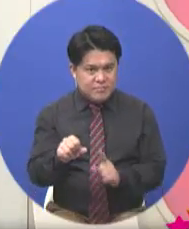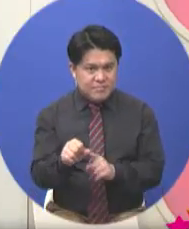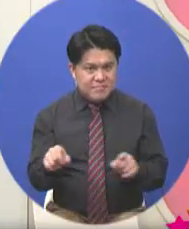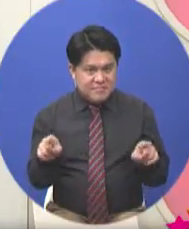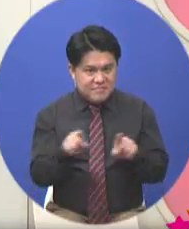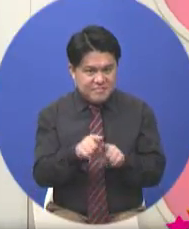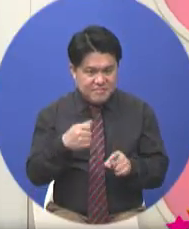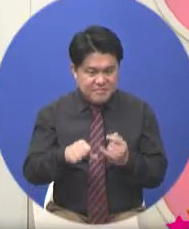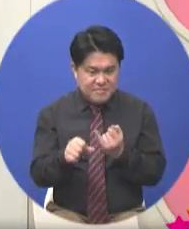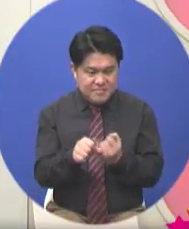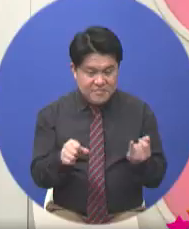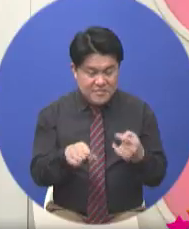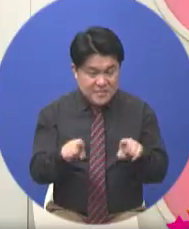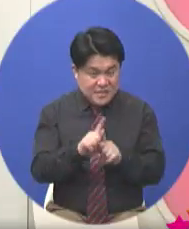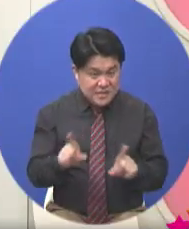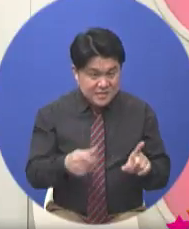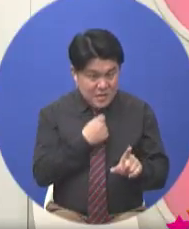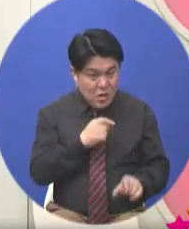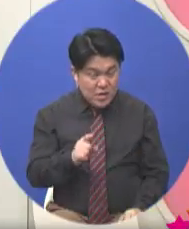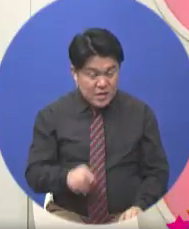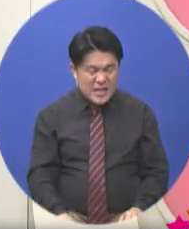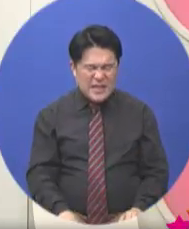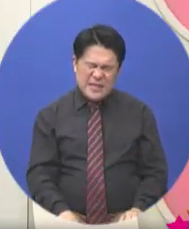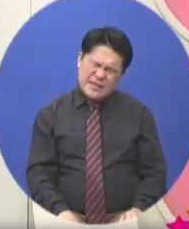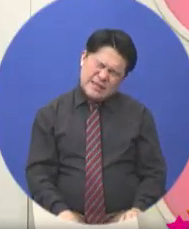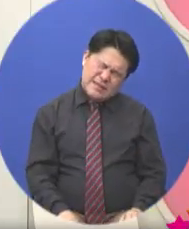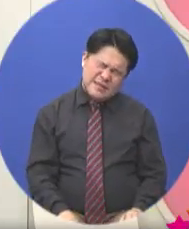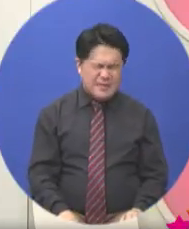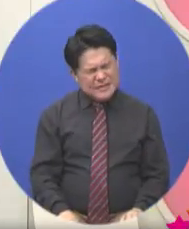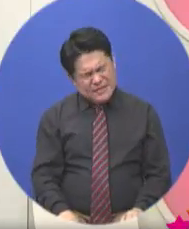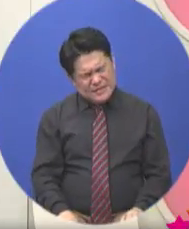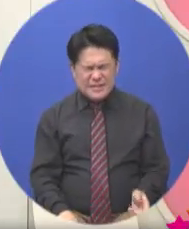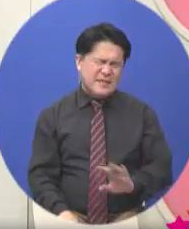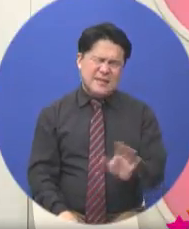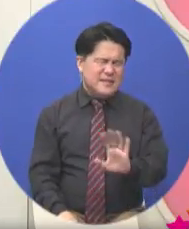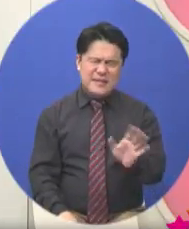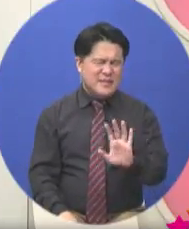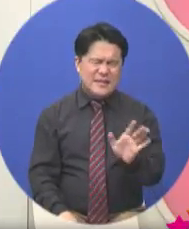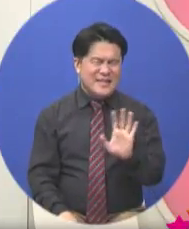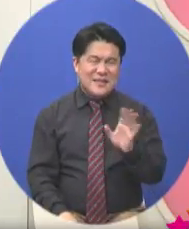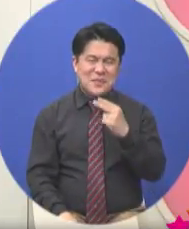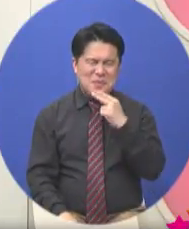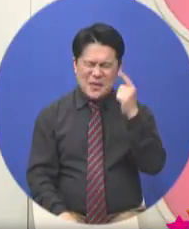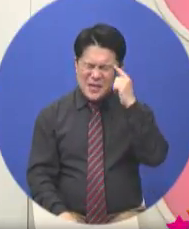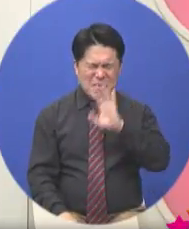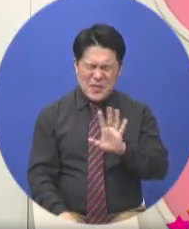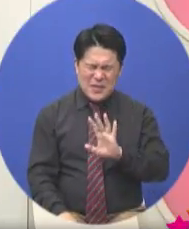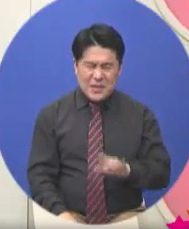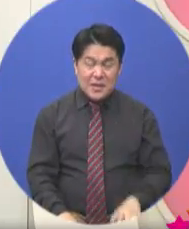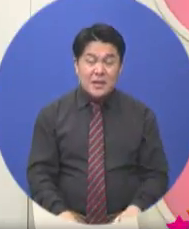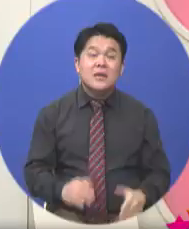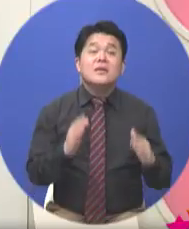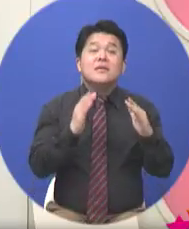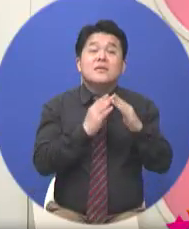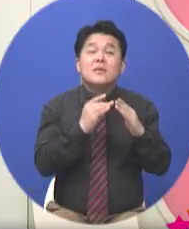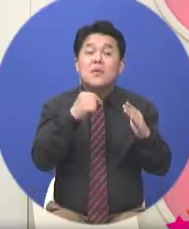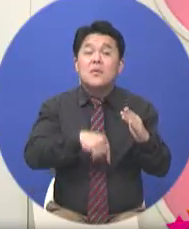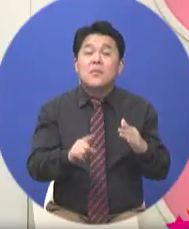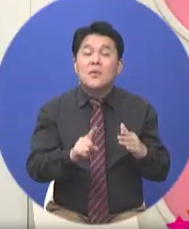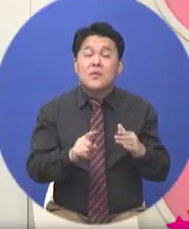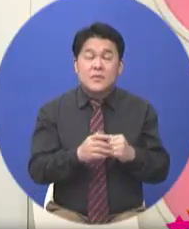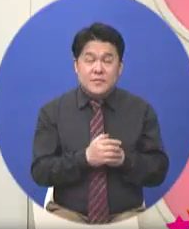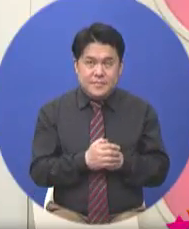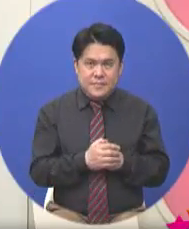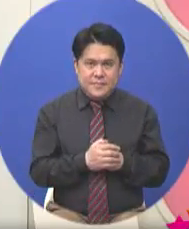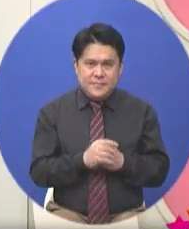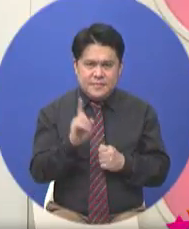아드님하고 이제 며느님하고 같이 아, 이렇게 그 같이 살고 싶은 뭐 그런 생각은 별로 뭐 그 저 집에 그